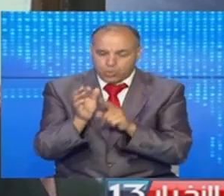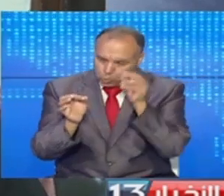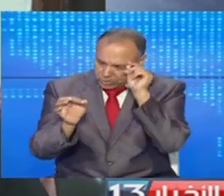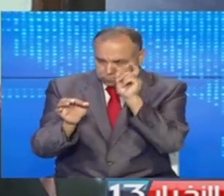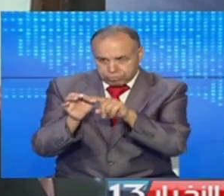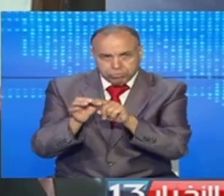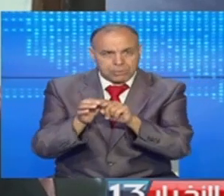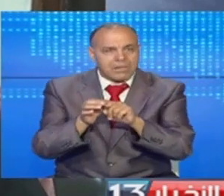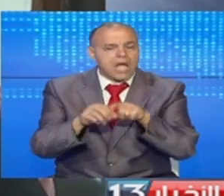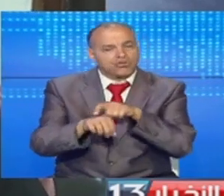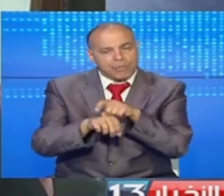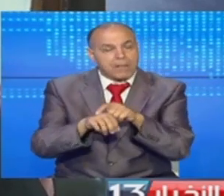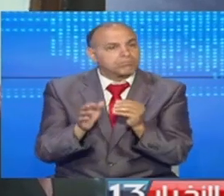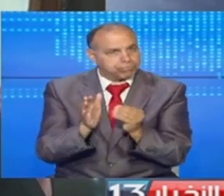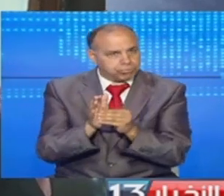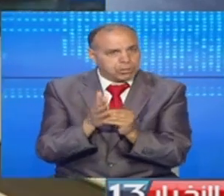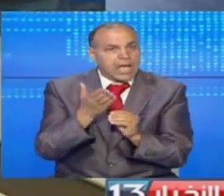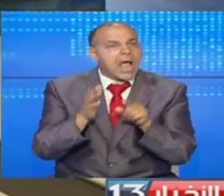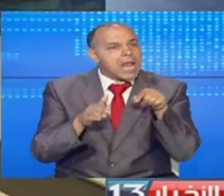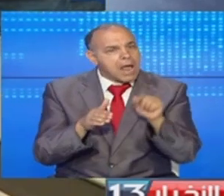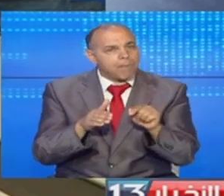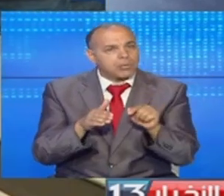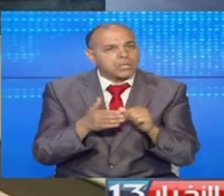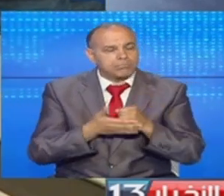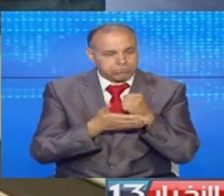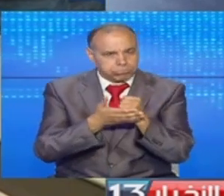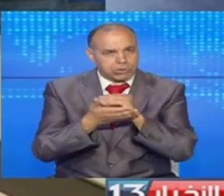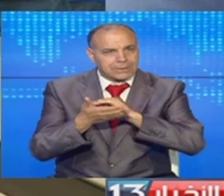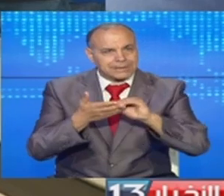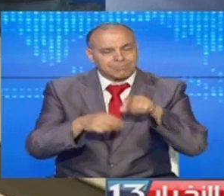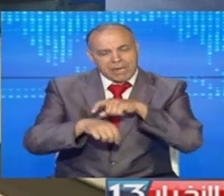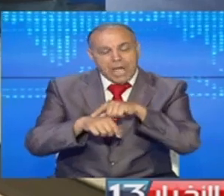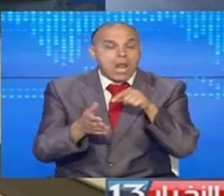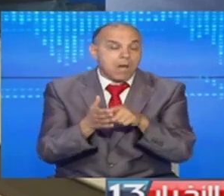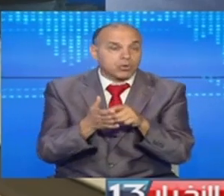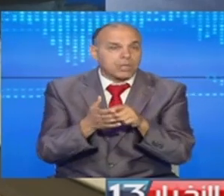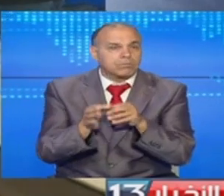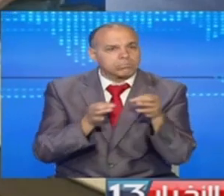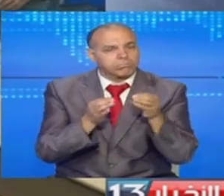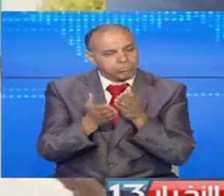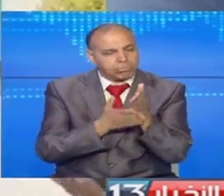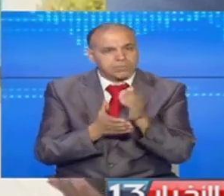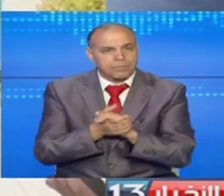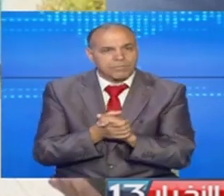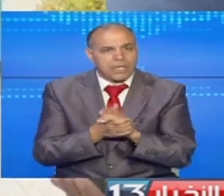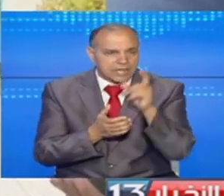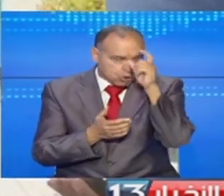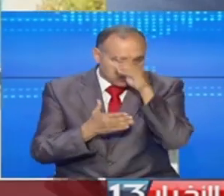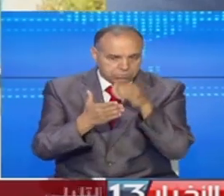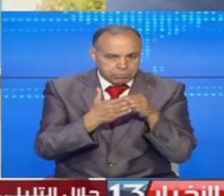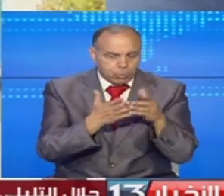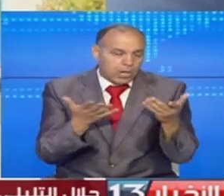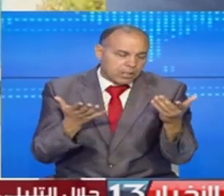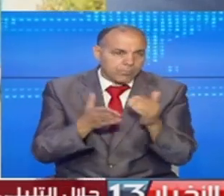مجلة الجماعات المحلية على ضرورة إدماجهم في إدارة الشأن المحلي والحوكمة الرشيدة. يلقاو صعوبات كبيرة في